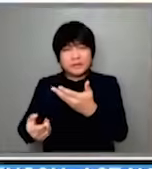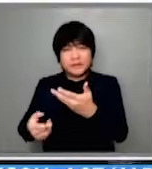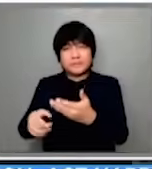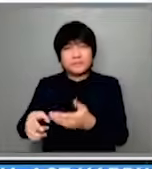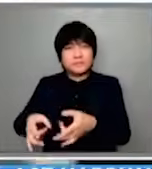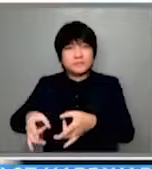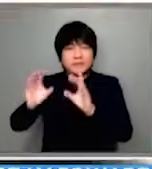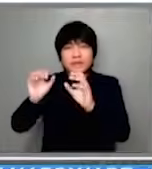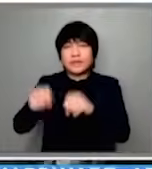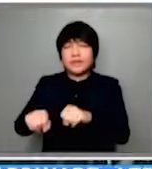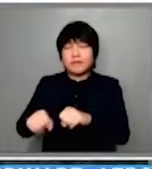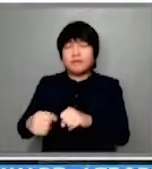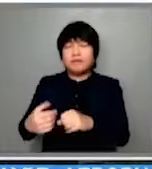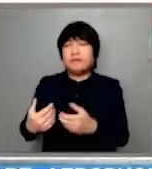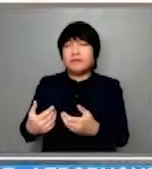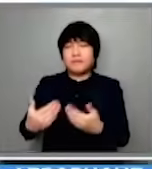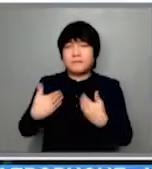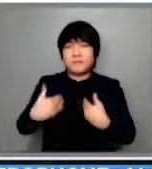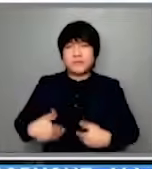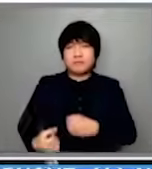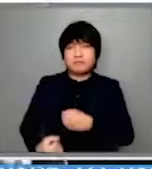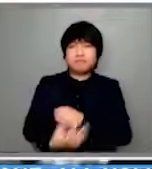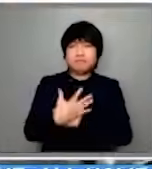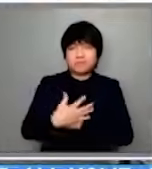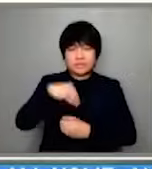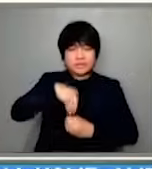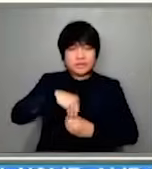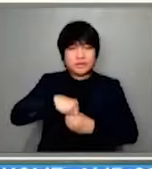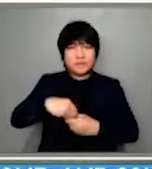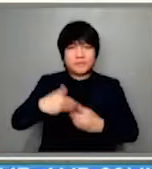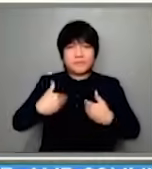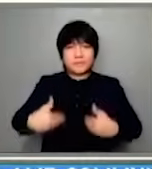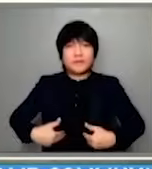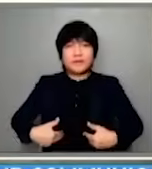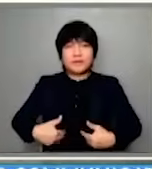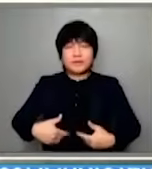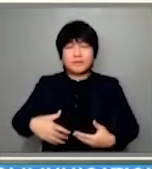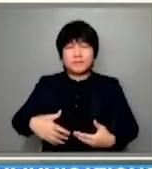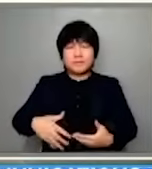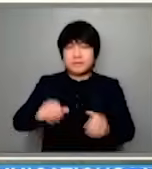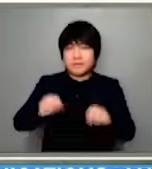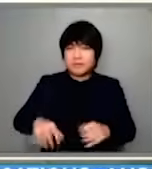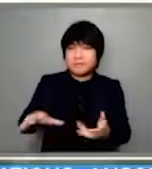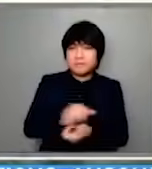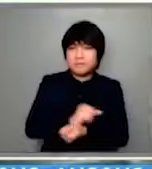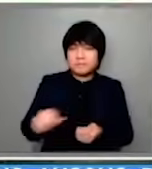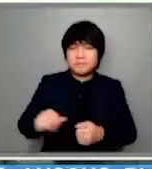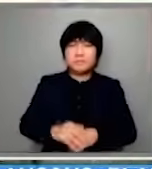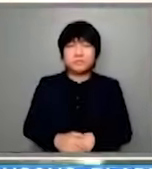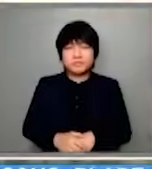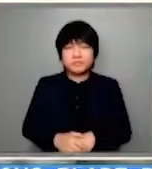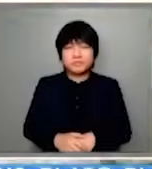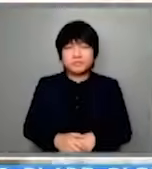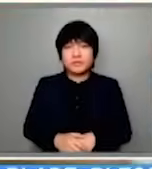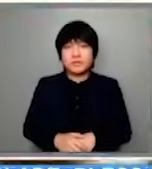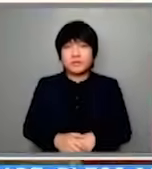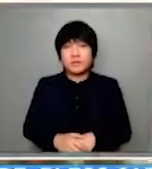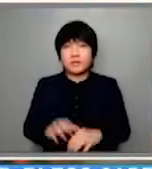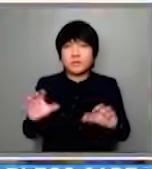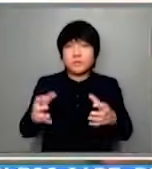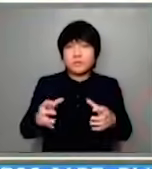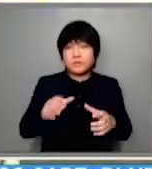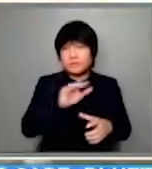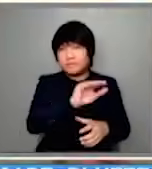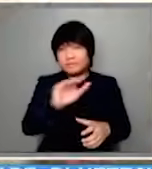raw makapinsala ng nervous at respiratory system ng katawan. Muling nanawagan ng grupo sa publiko na iwasan na ang mga paputok